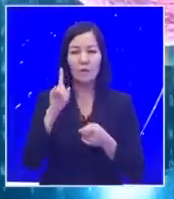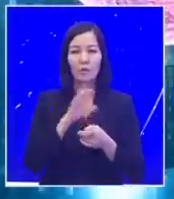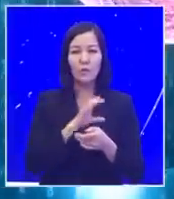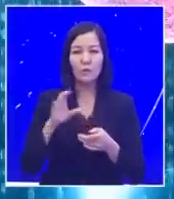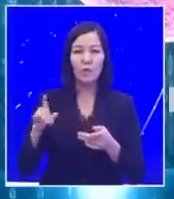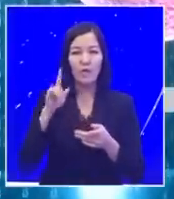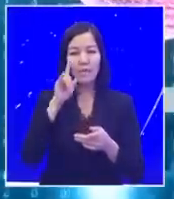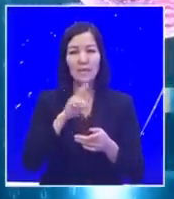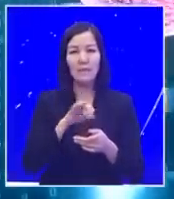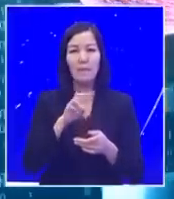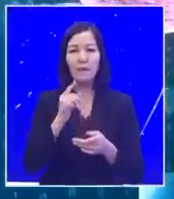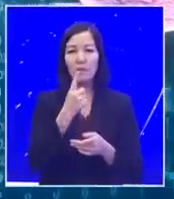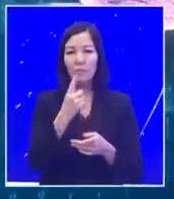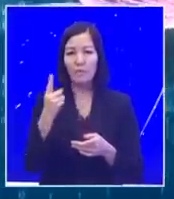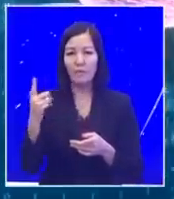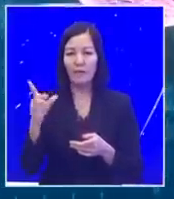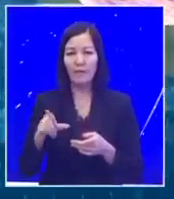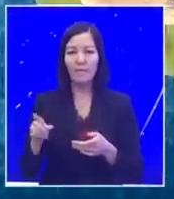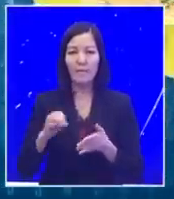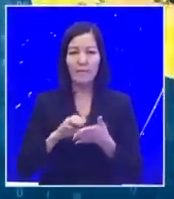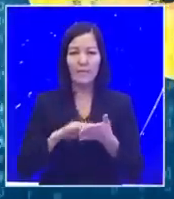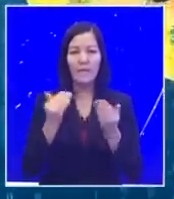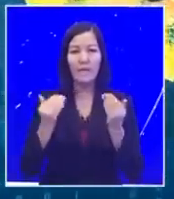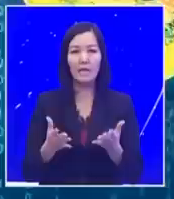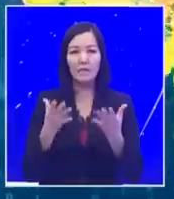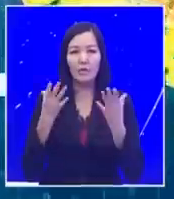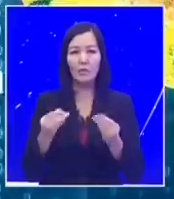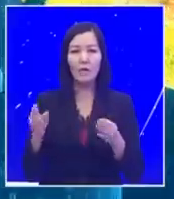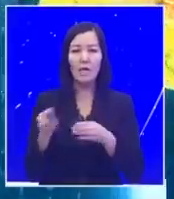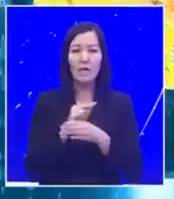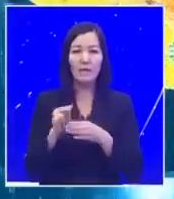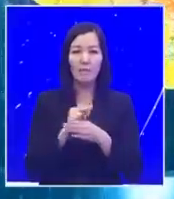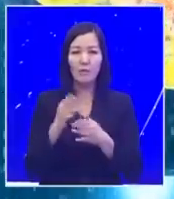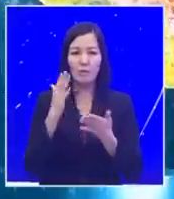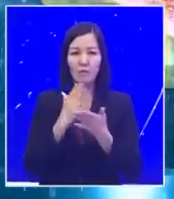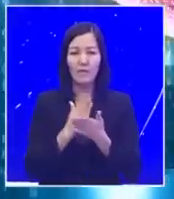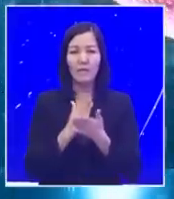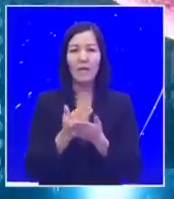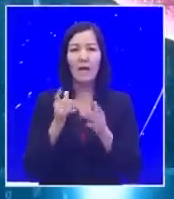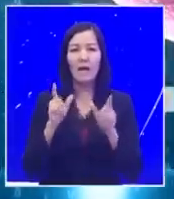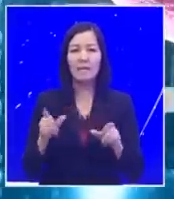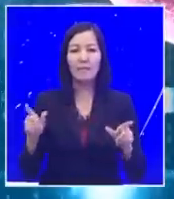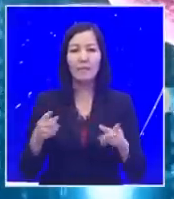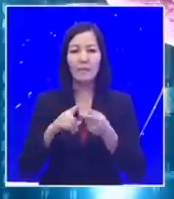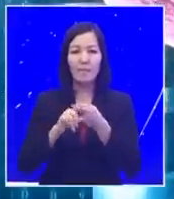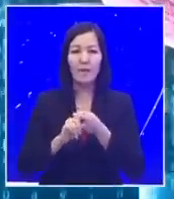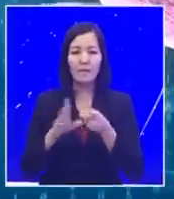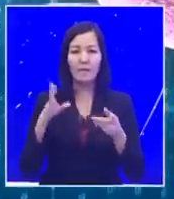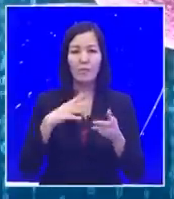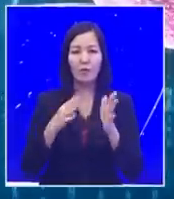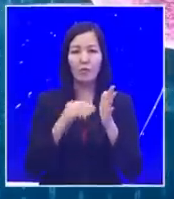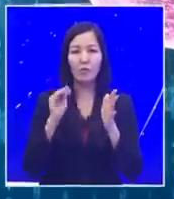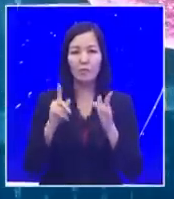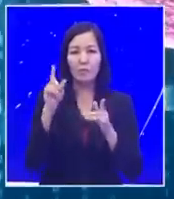Маңғыстау облыстарында бір-бір адамнан тіркелген. Қазіргі таңда олар қажетті ем-домдарын алып жатыр. Ал осы азаматтармен қарым-қатынаста